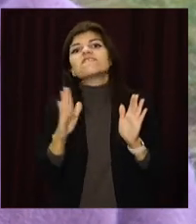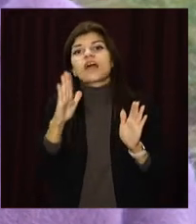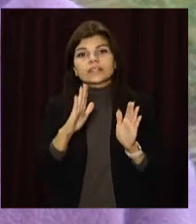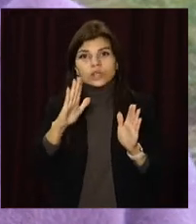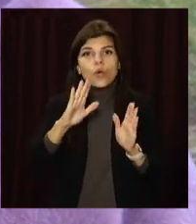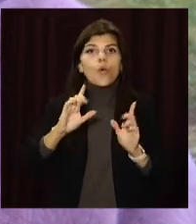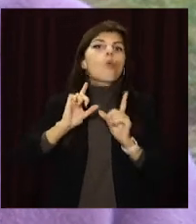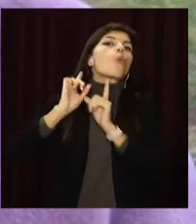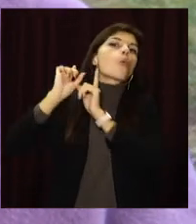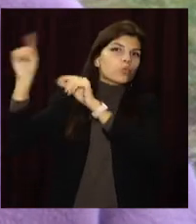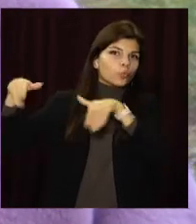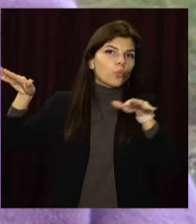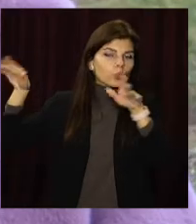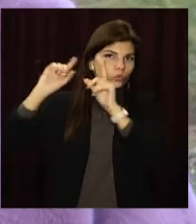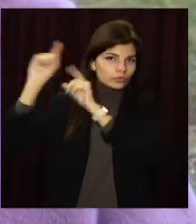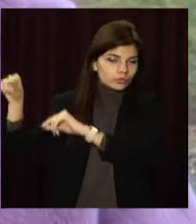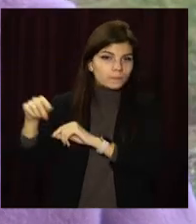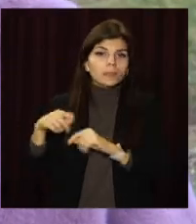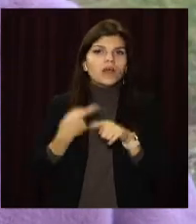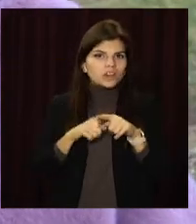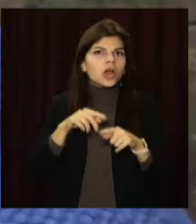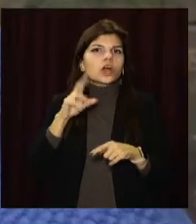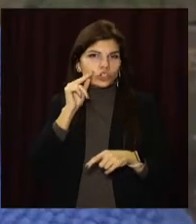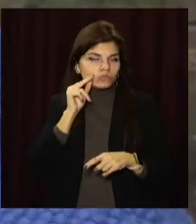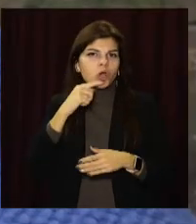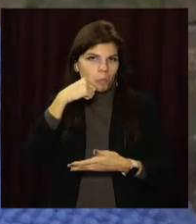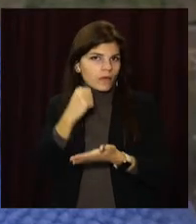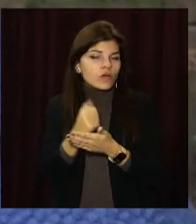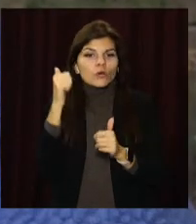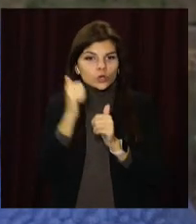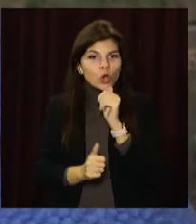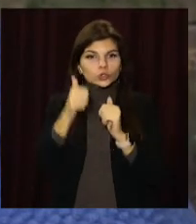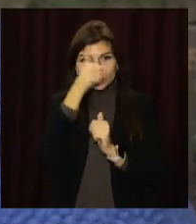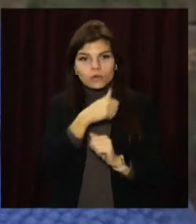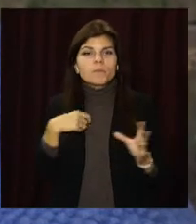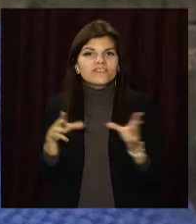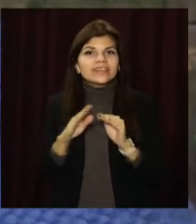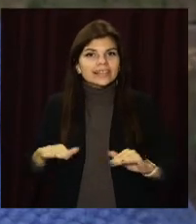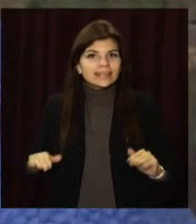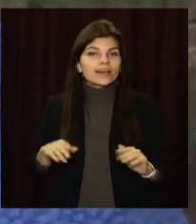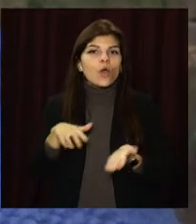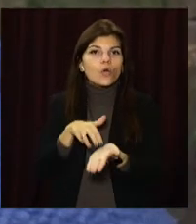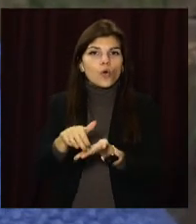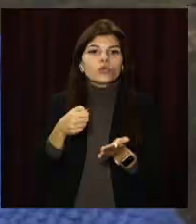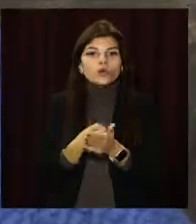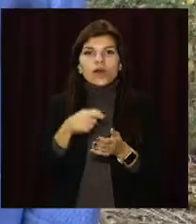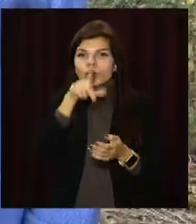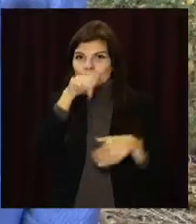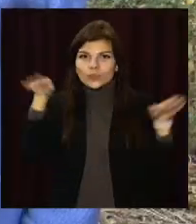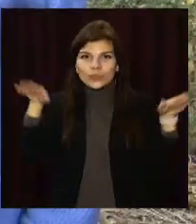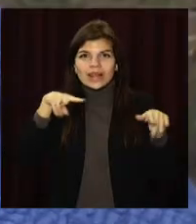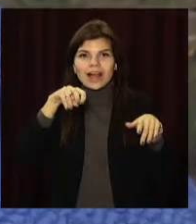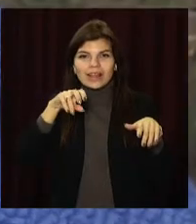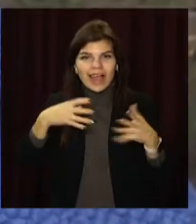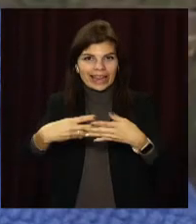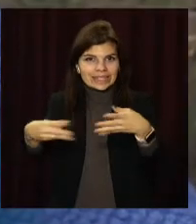Це дата, вже вона підтверджена. Ми кожного року традиційно вже з дітьми ходимо до лелечого гнізда. Звичайно